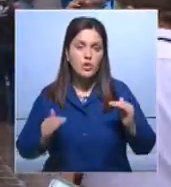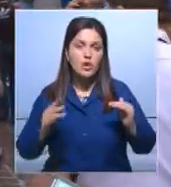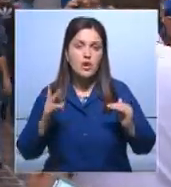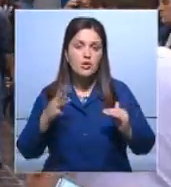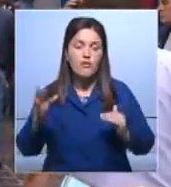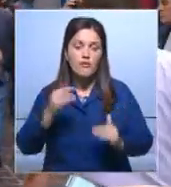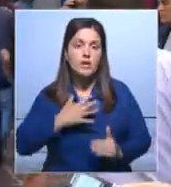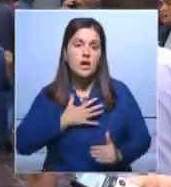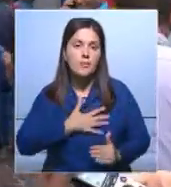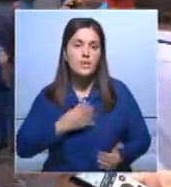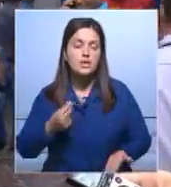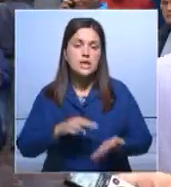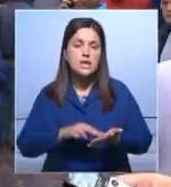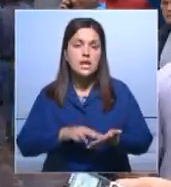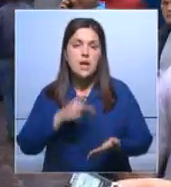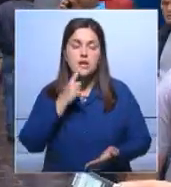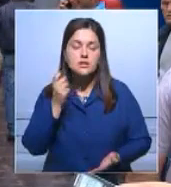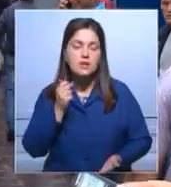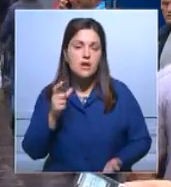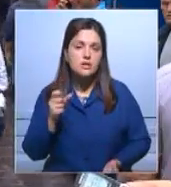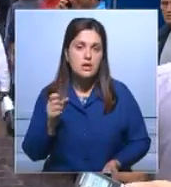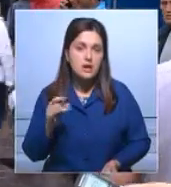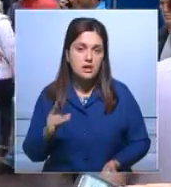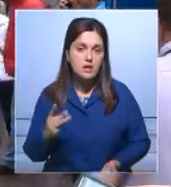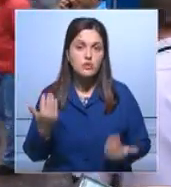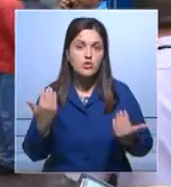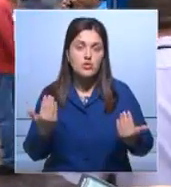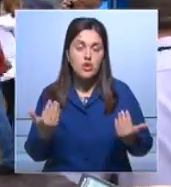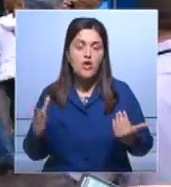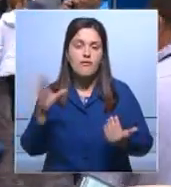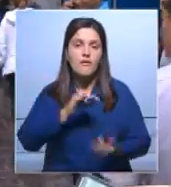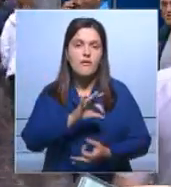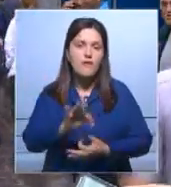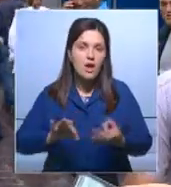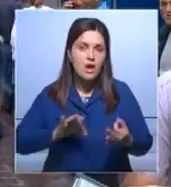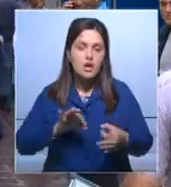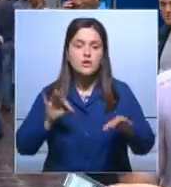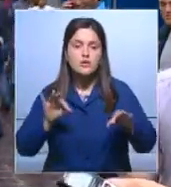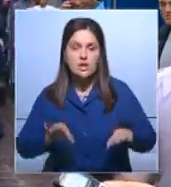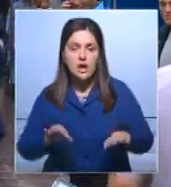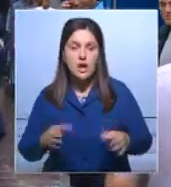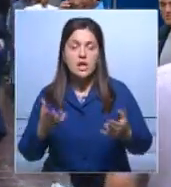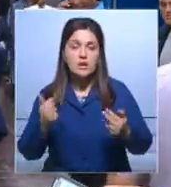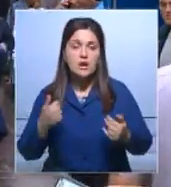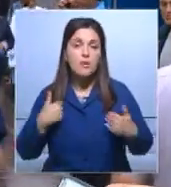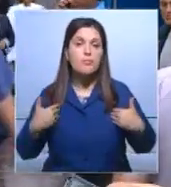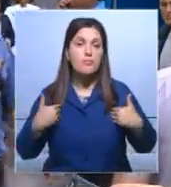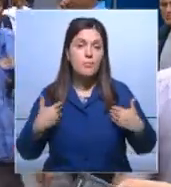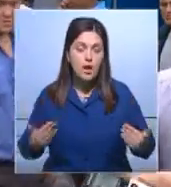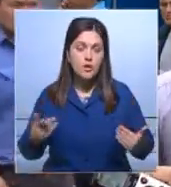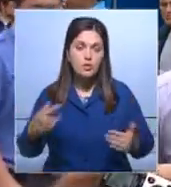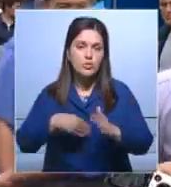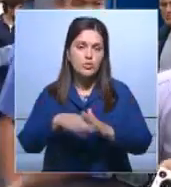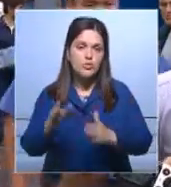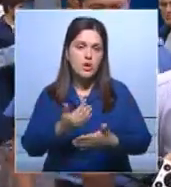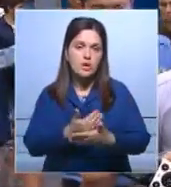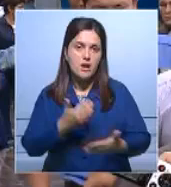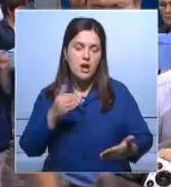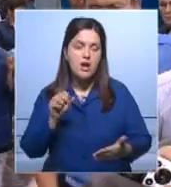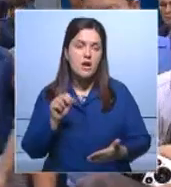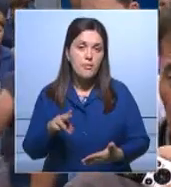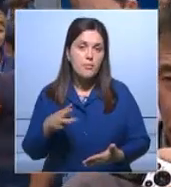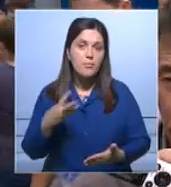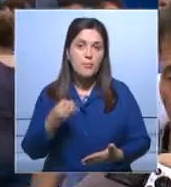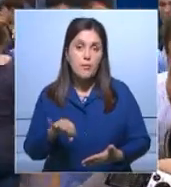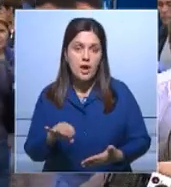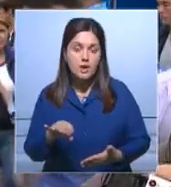всех беспокоит сейчас цена на сахар, потому что сейчас сезон. Конечно, я гражданам посоветую заранее, апреле, мае,